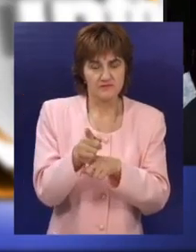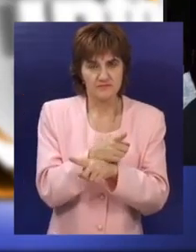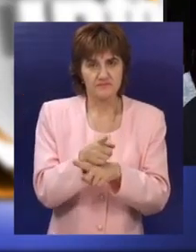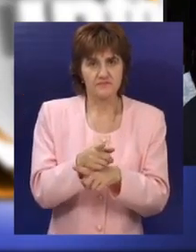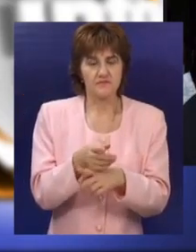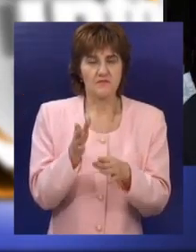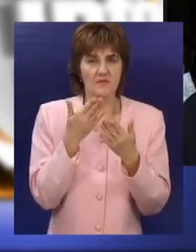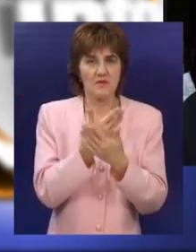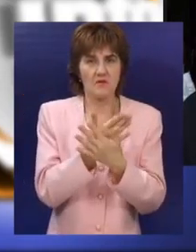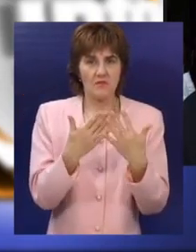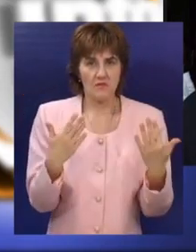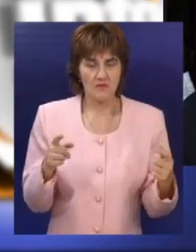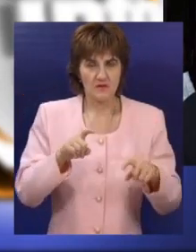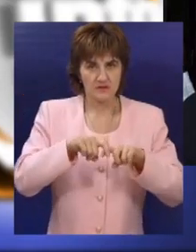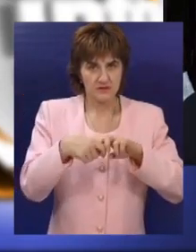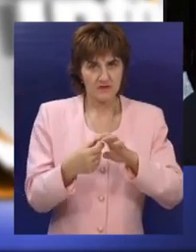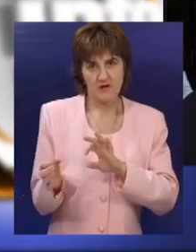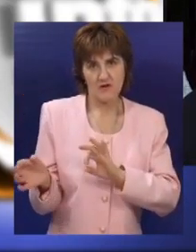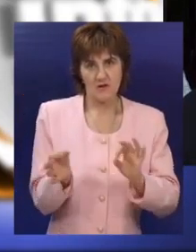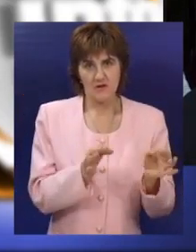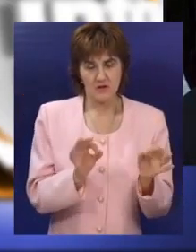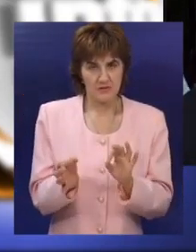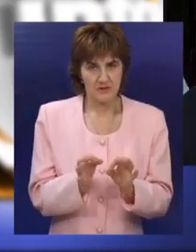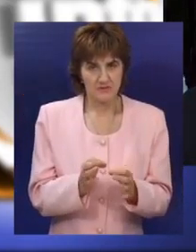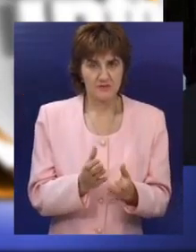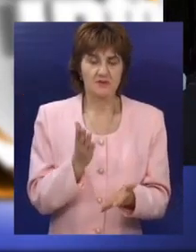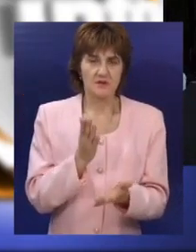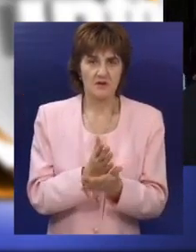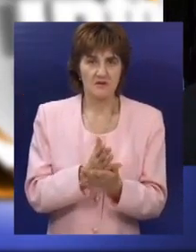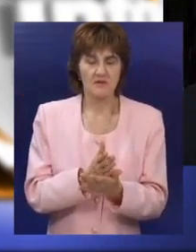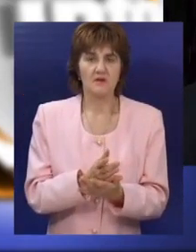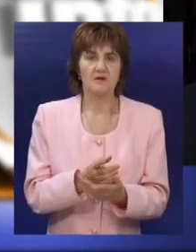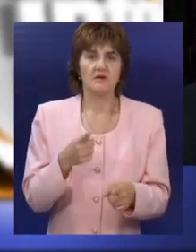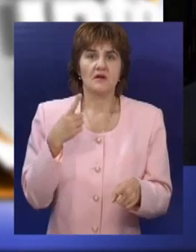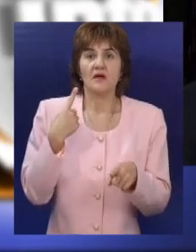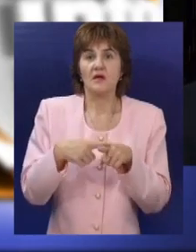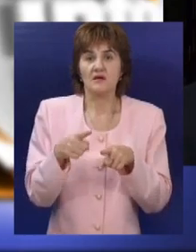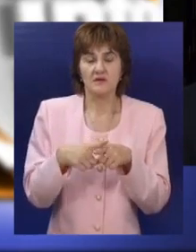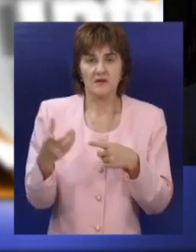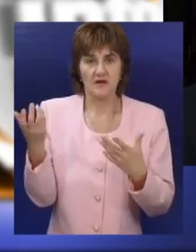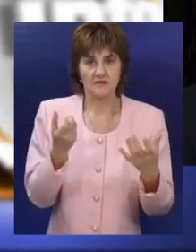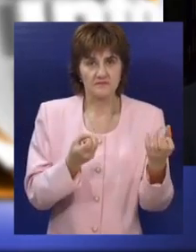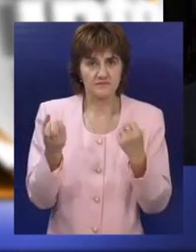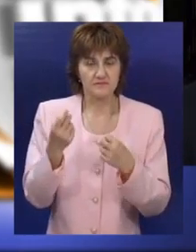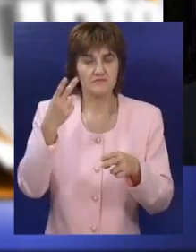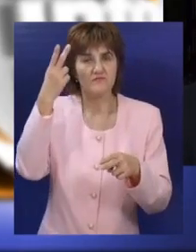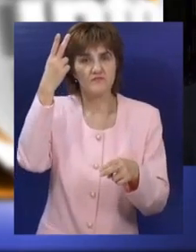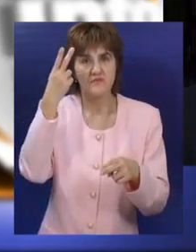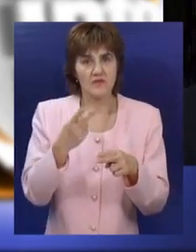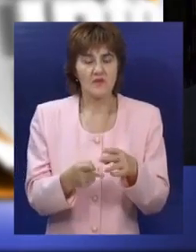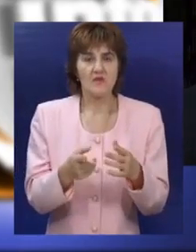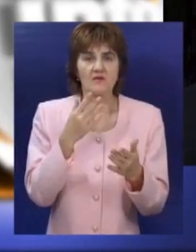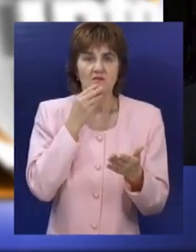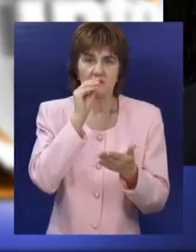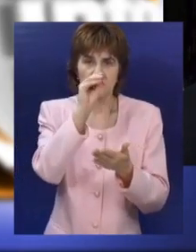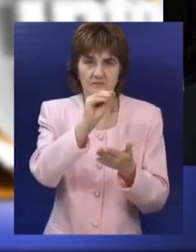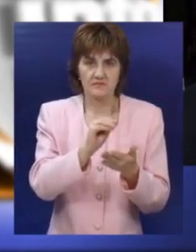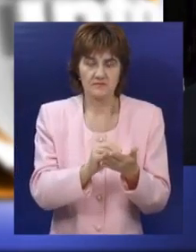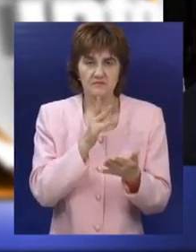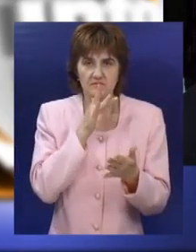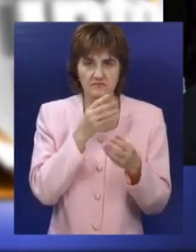u funkciju veće opreme koje imamo. Imamo obezbeđen izvor finansiranja iz kredita EIB-a. Bitno je samo da se još definiše